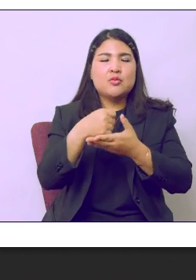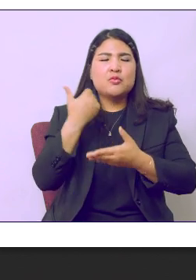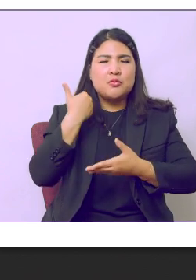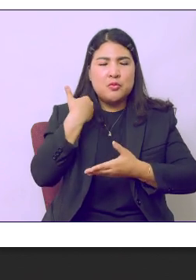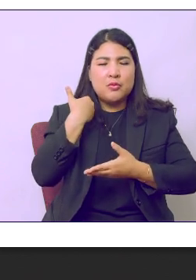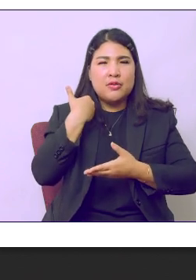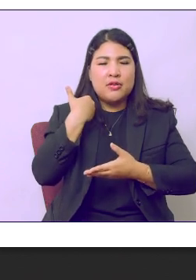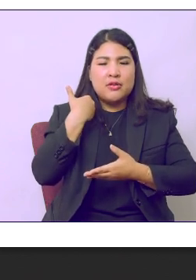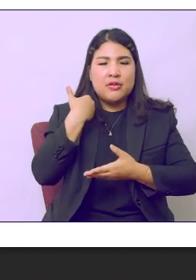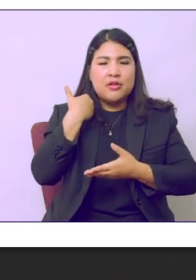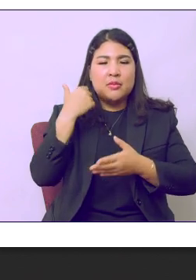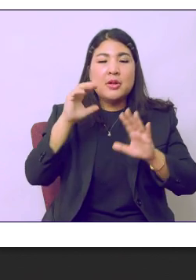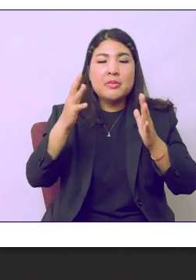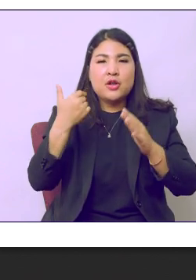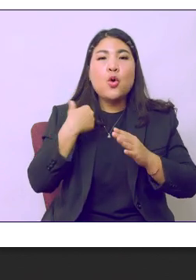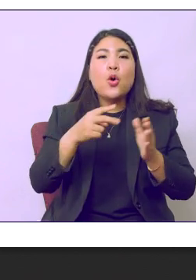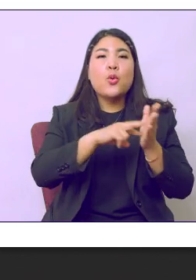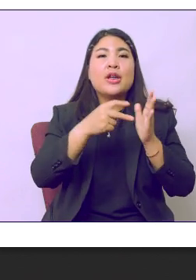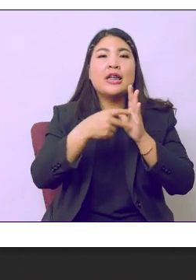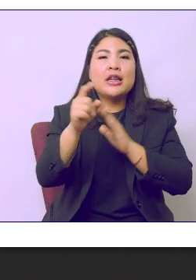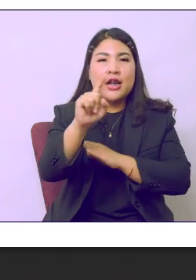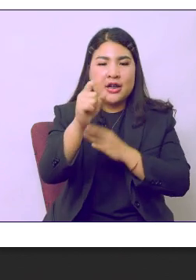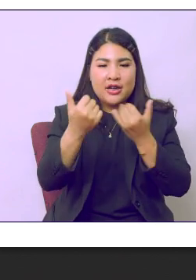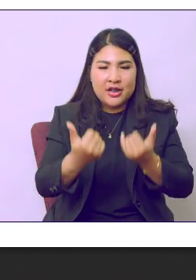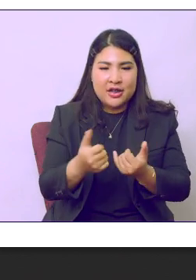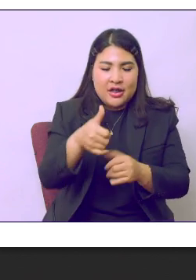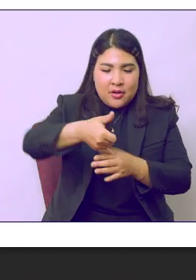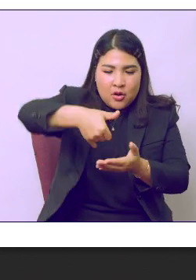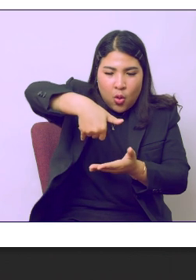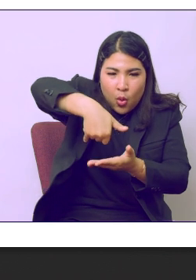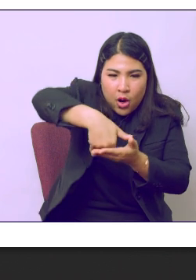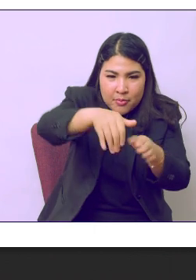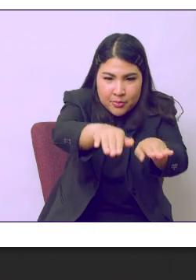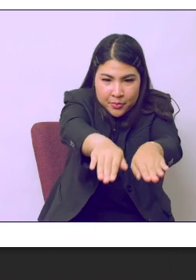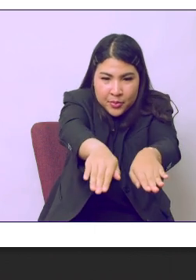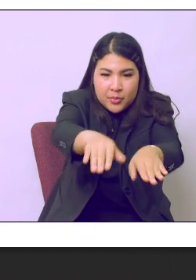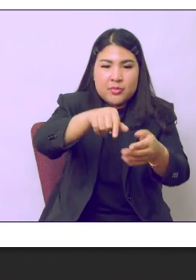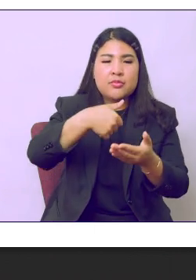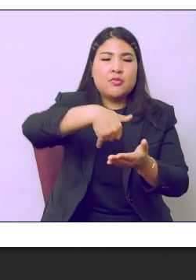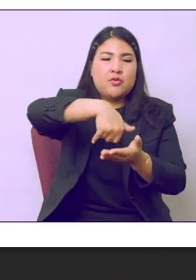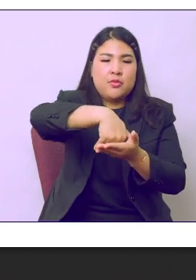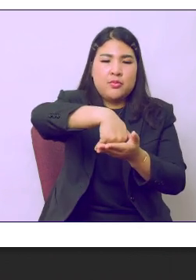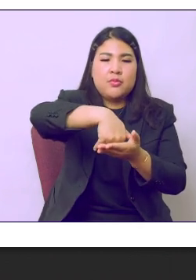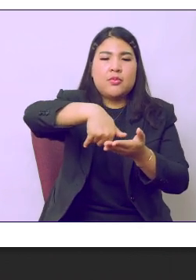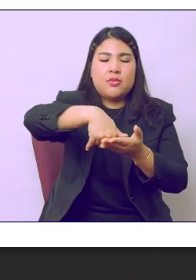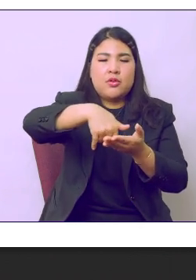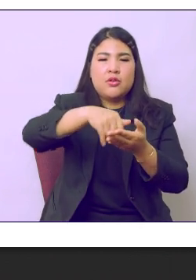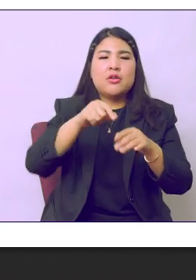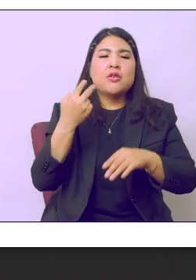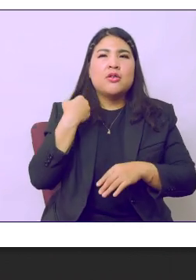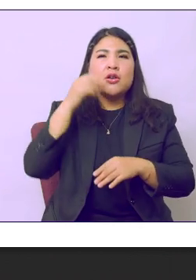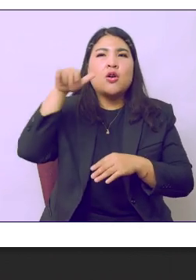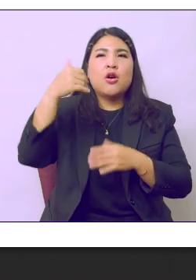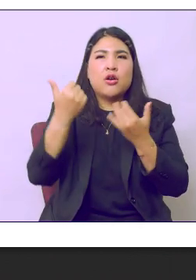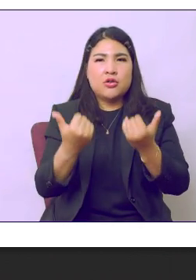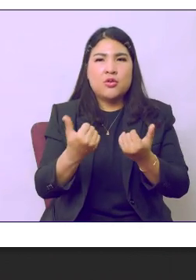ให้น้องเทำท่าท่า่าเด็กก่อนนะครับให้นท่าเด็กแล้วผมก็จะให้น้องค่อยๆขึ้นมาเป็นอ4ก่อนนะครับแต่ในภาพไม่ได้ลง